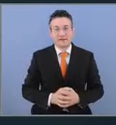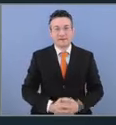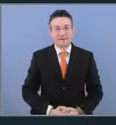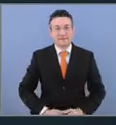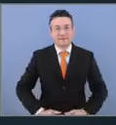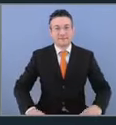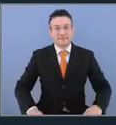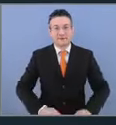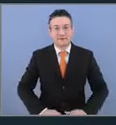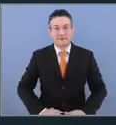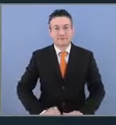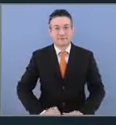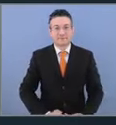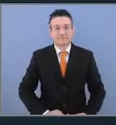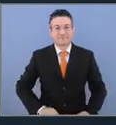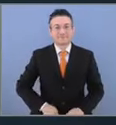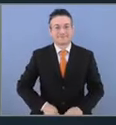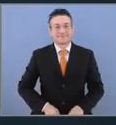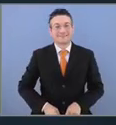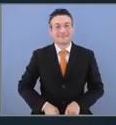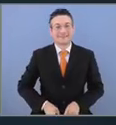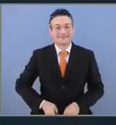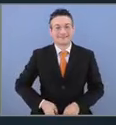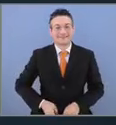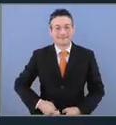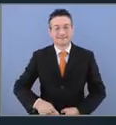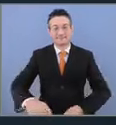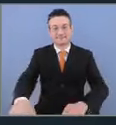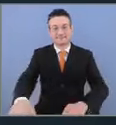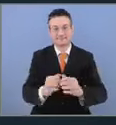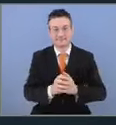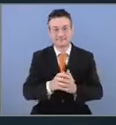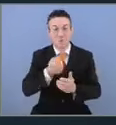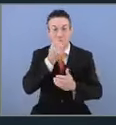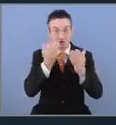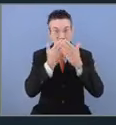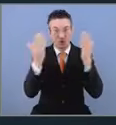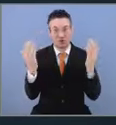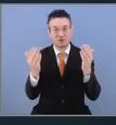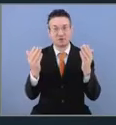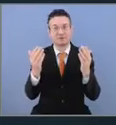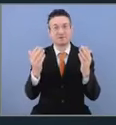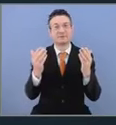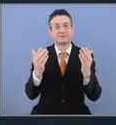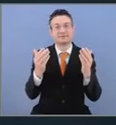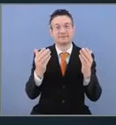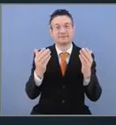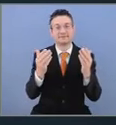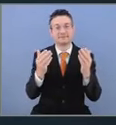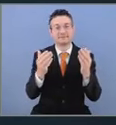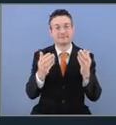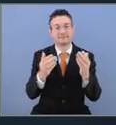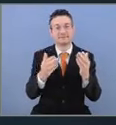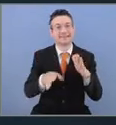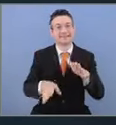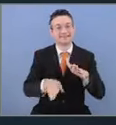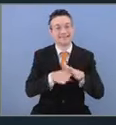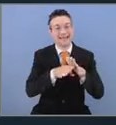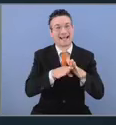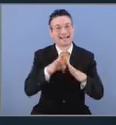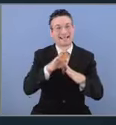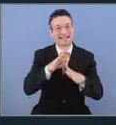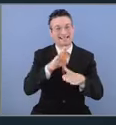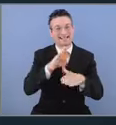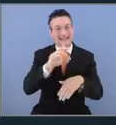Madonna, colpa mia. No, ci mancherebbe altro. Buongiorno, appunto, Startalia è una startup foundry che ormai esiste dal